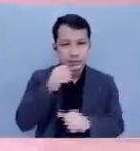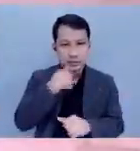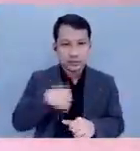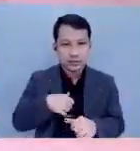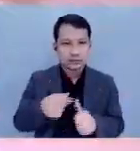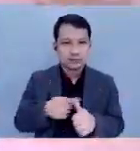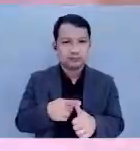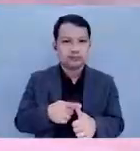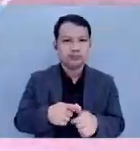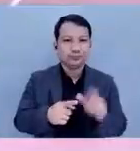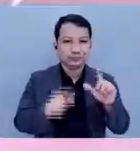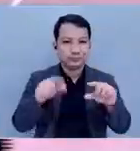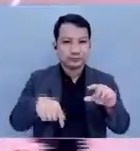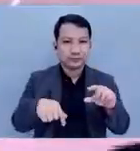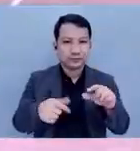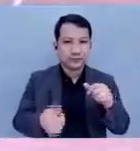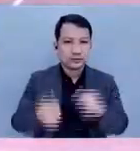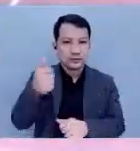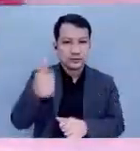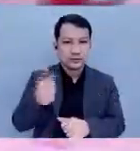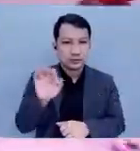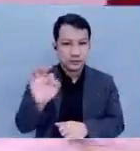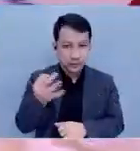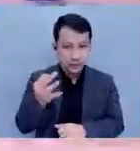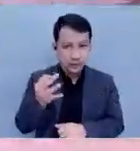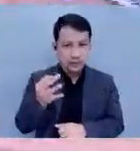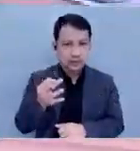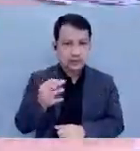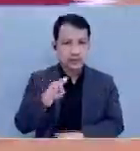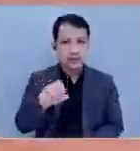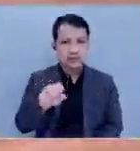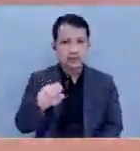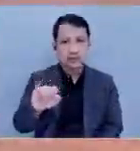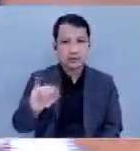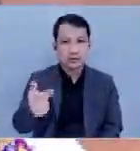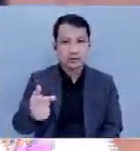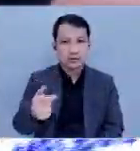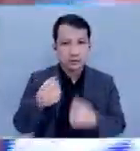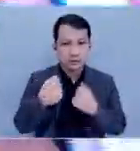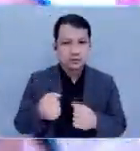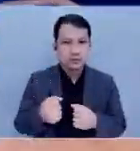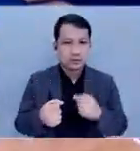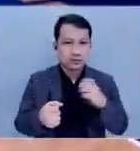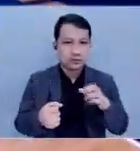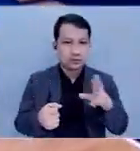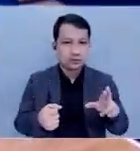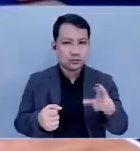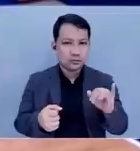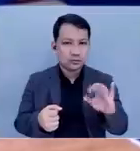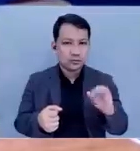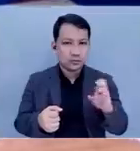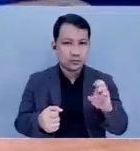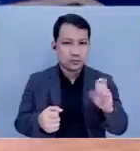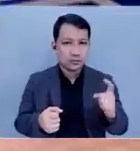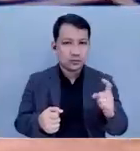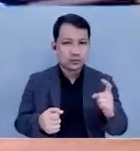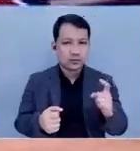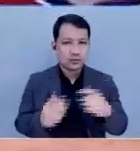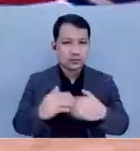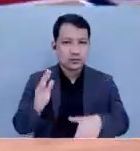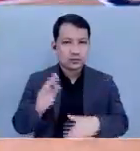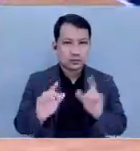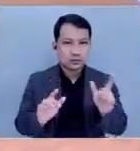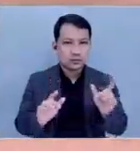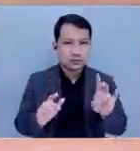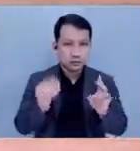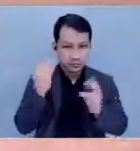pa lang ng laro, lamang na ng 9 puntos ang Bossing laban sa pinalakas na Converge Fiber Xers. Umabot pa sa 27